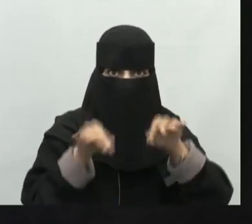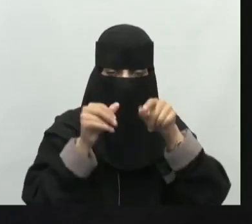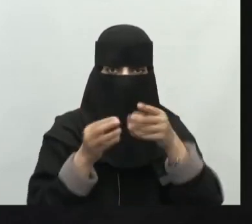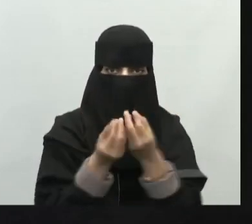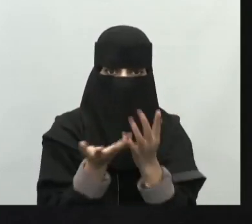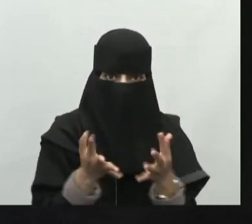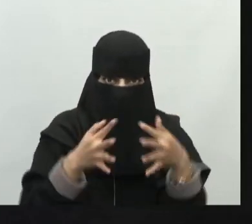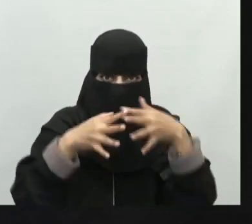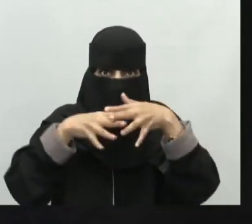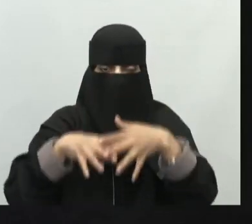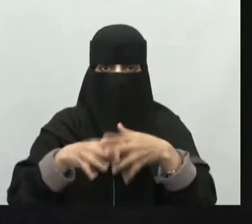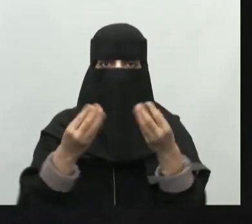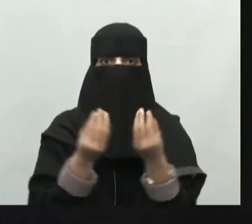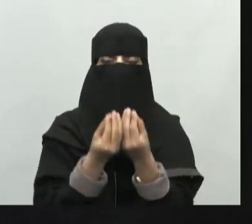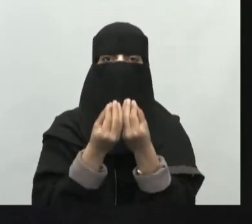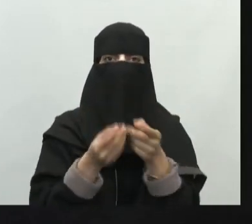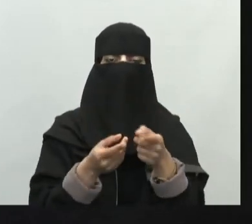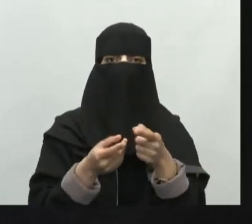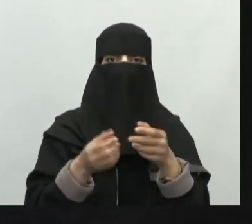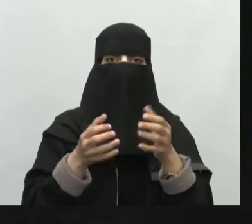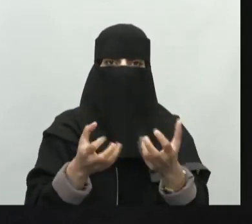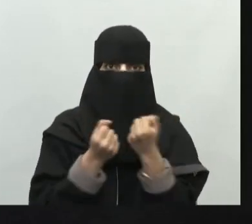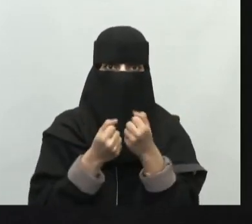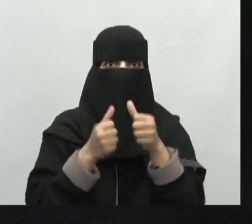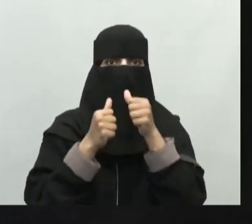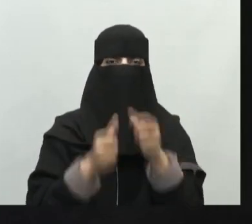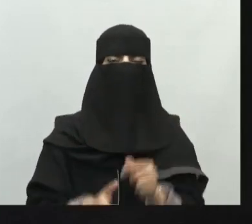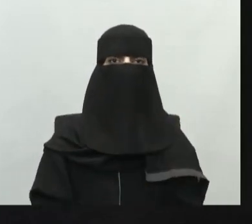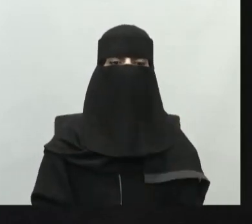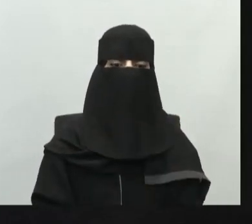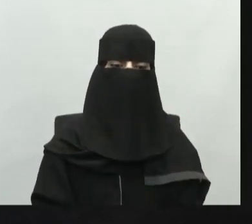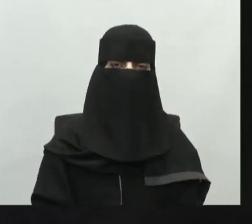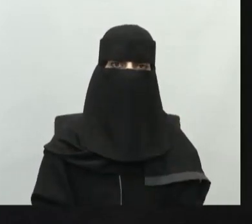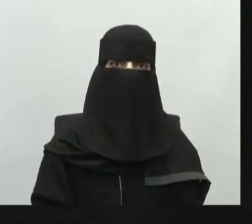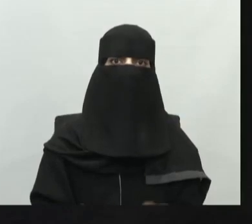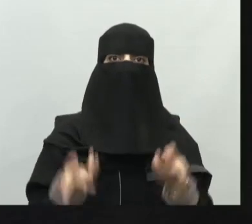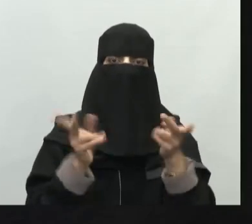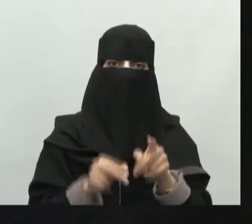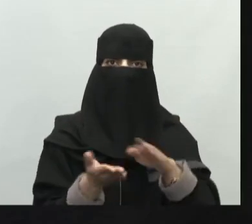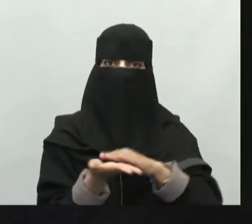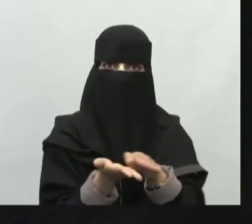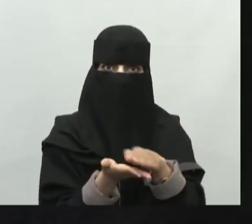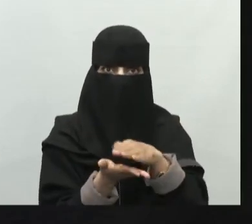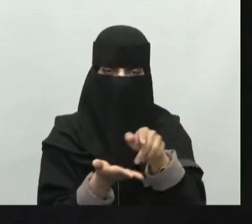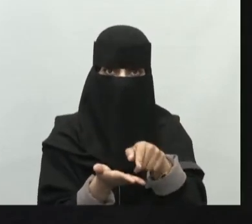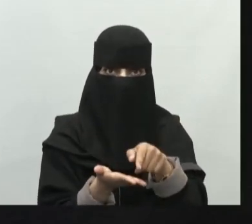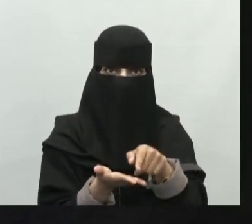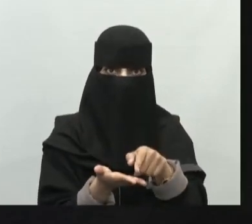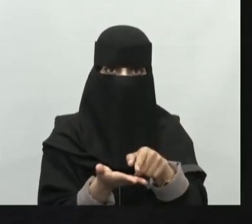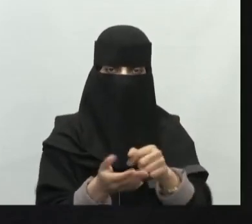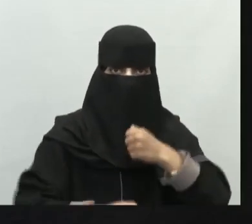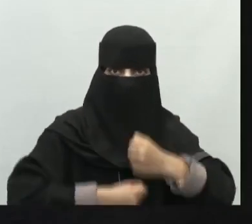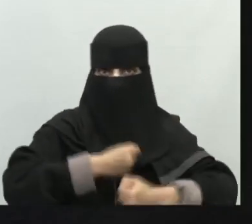تتكيف لكي تمنع فقدان الماء وايضا من الزواحف انها